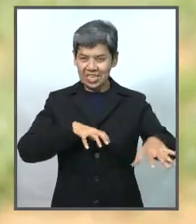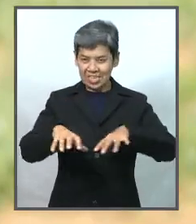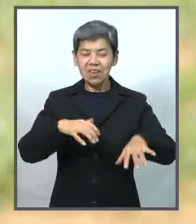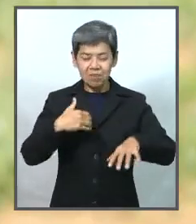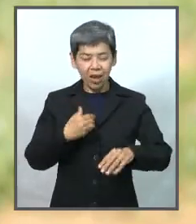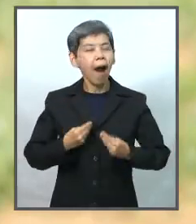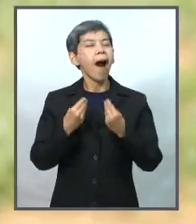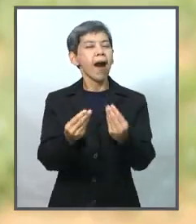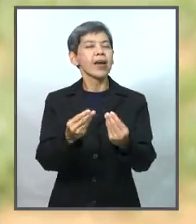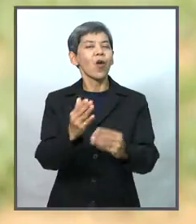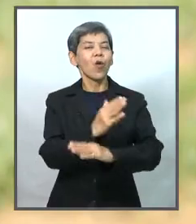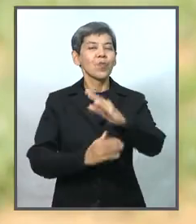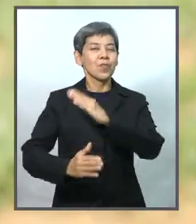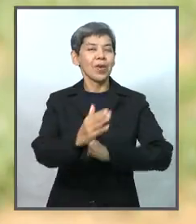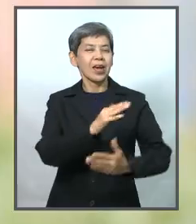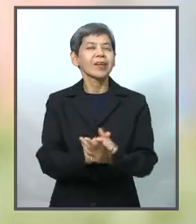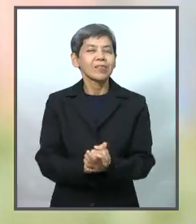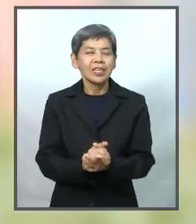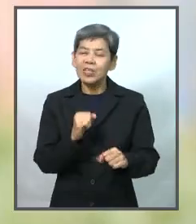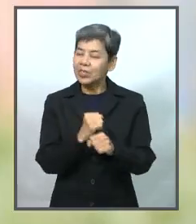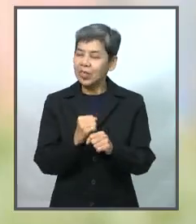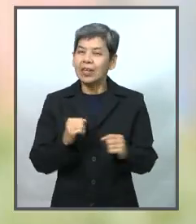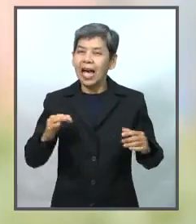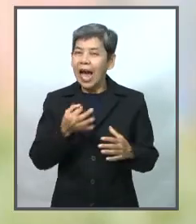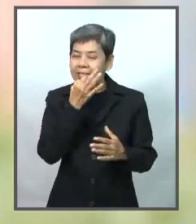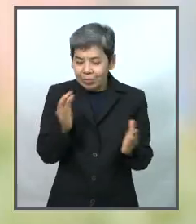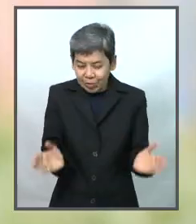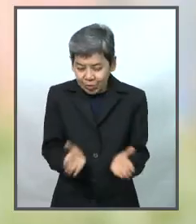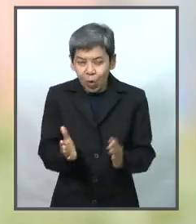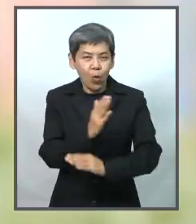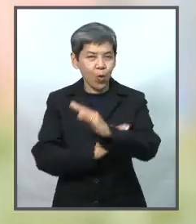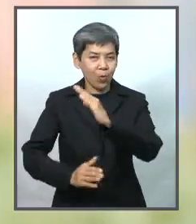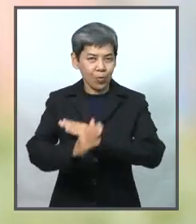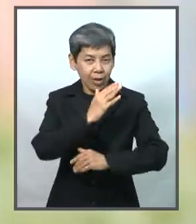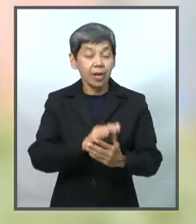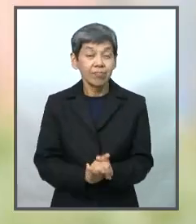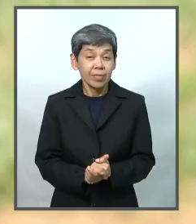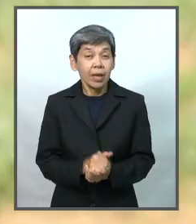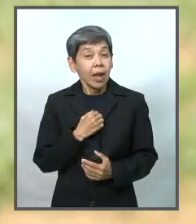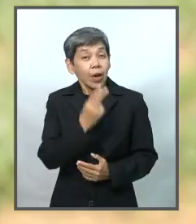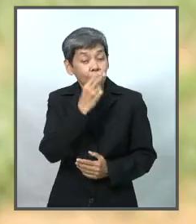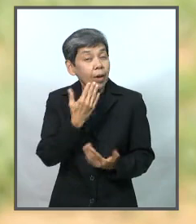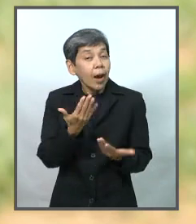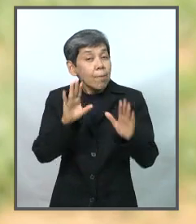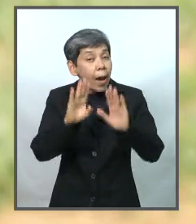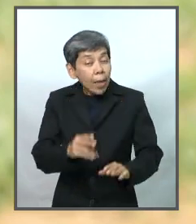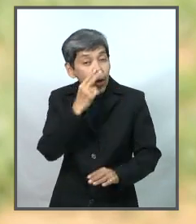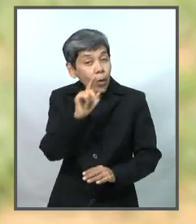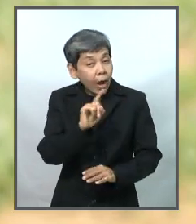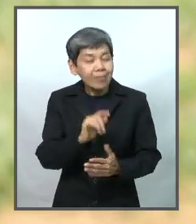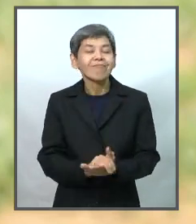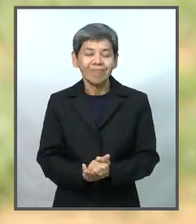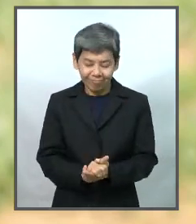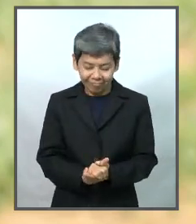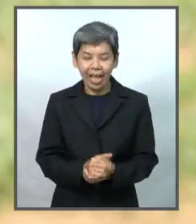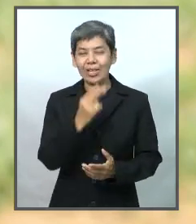านทิ้งท้ายเพื่อเป็นของขวัญให้คนพิการนะครับนั่นก็คืองานมหกรรมส่งเสริมอาชีพคนพิการนะครับบรรยากาศในงานจะเป็นยังไงน่าติดต